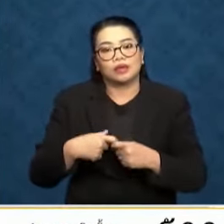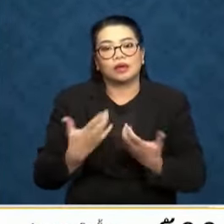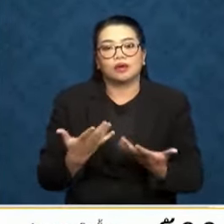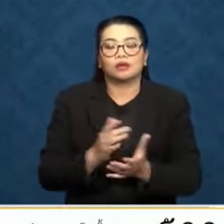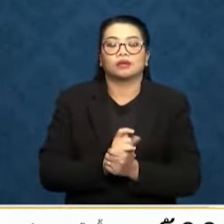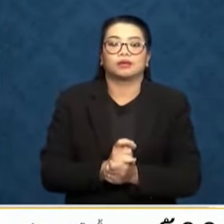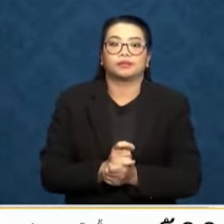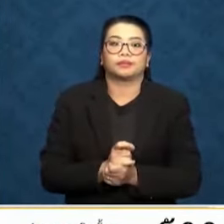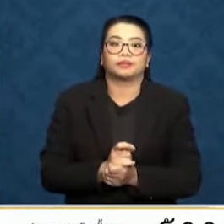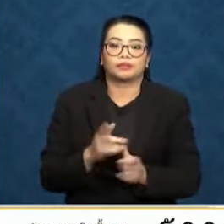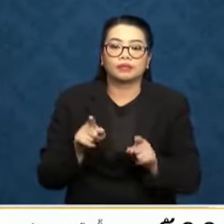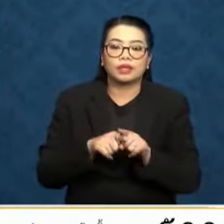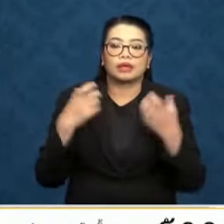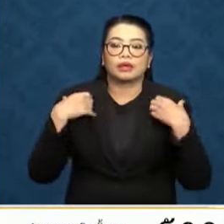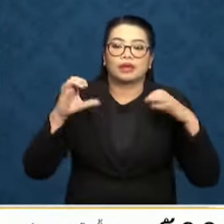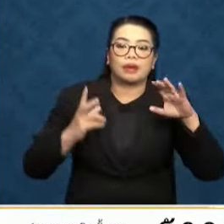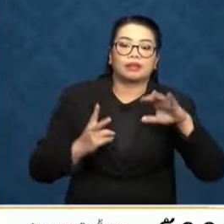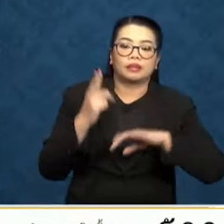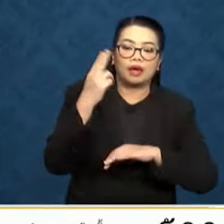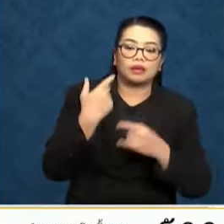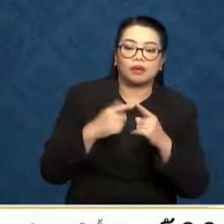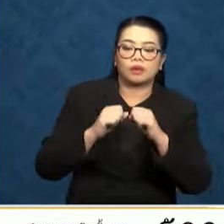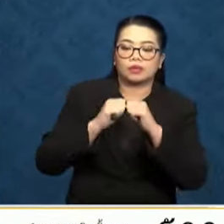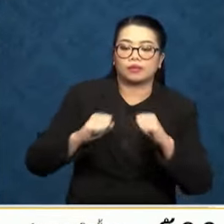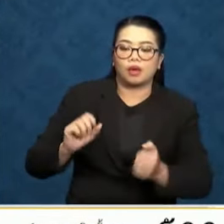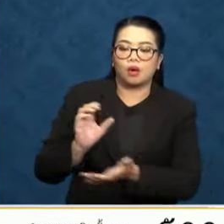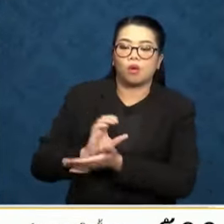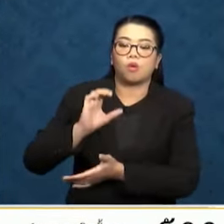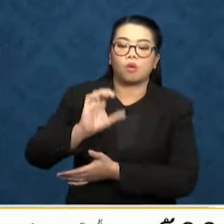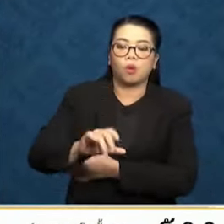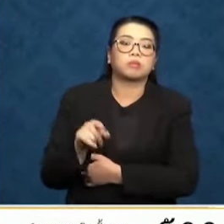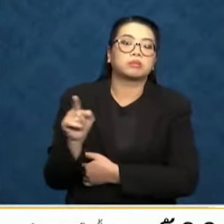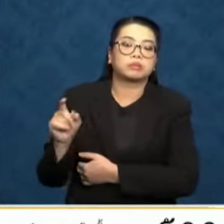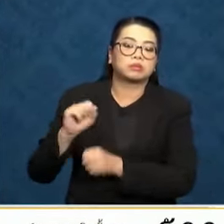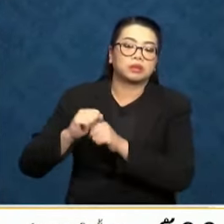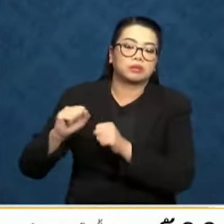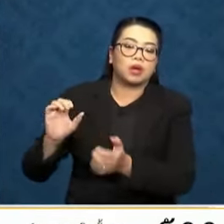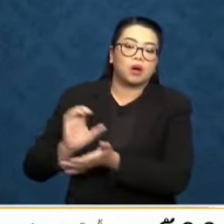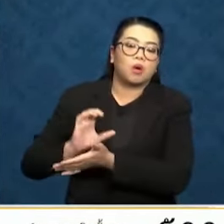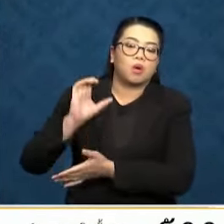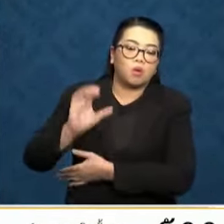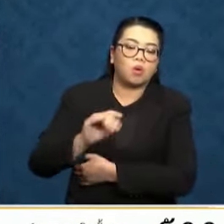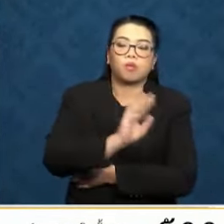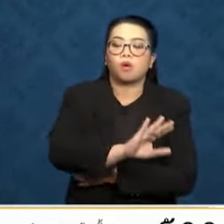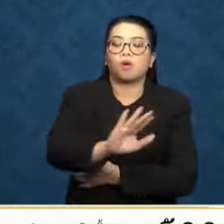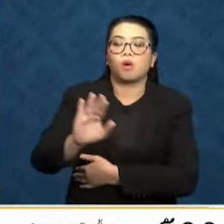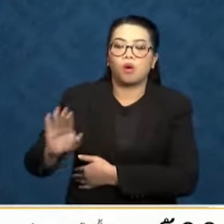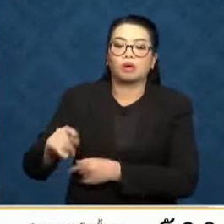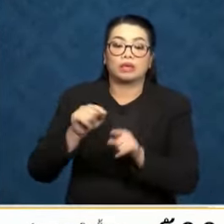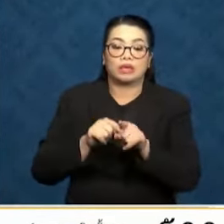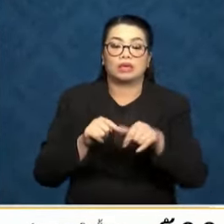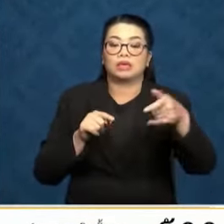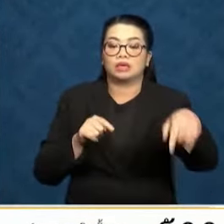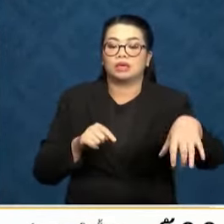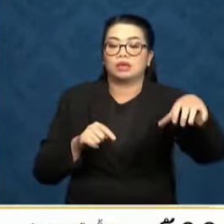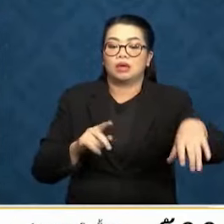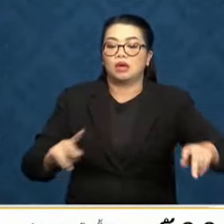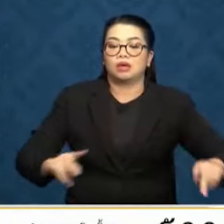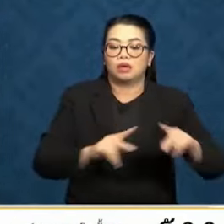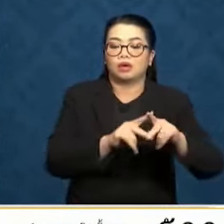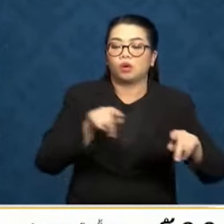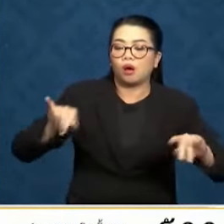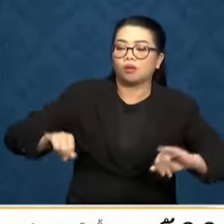ด้วยค่ะที่บางทีเนี่ยก็ใช้สำนักงบนะคะเป็นข้ออ้างบางหน้าไปตัดงบของคนนู้นคนนี้คนนั้นค่ะโดยที่